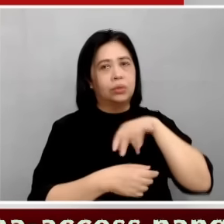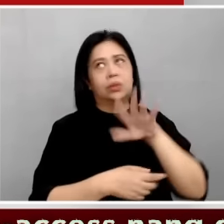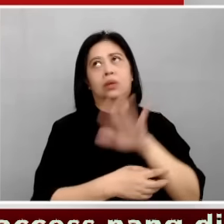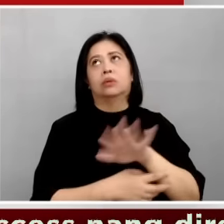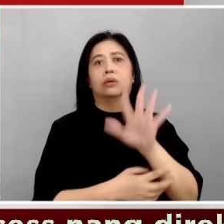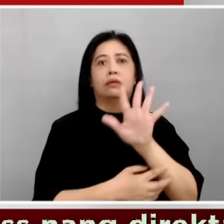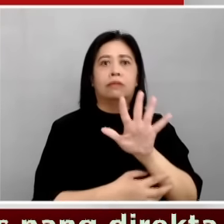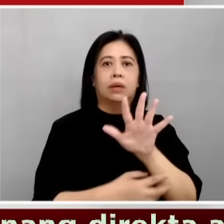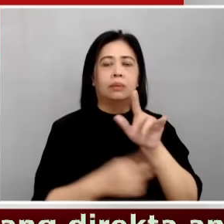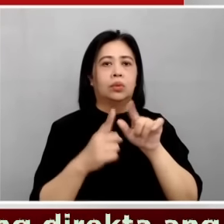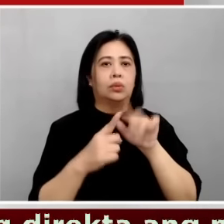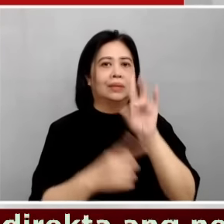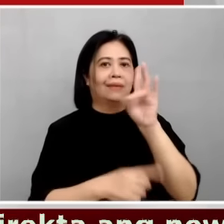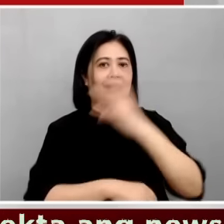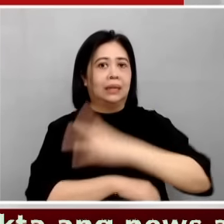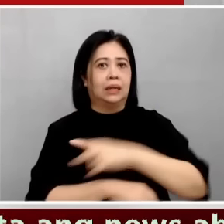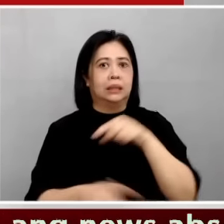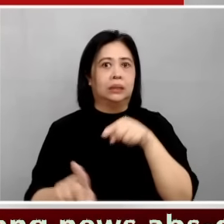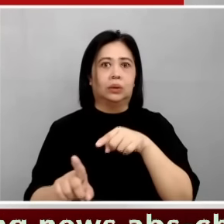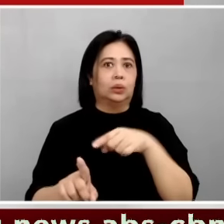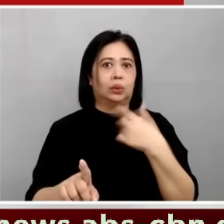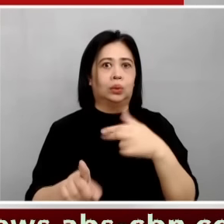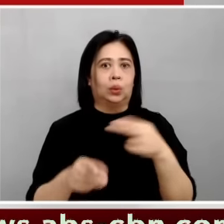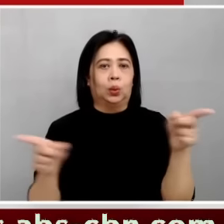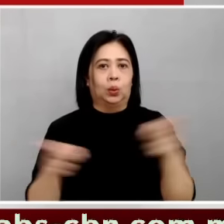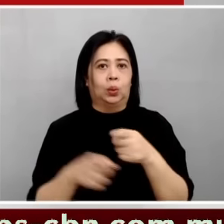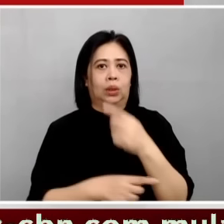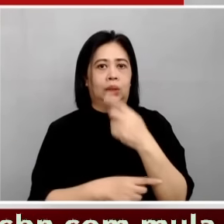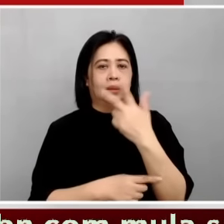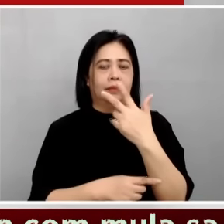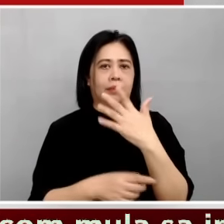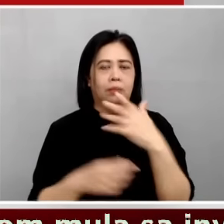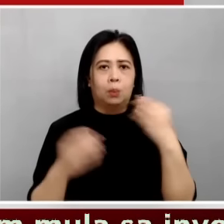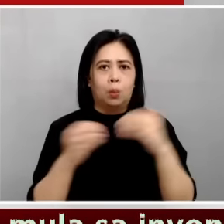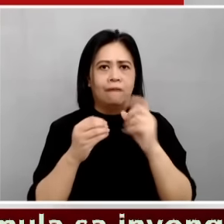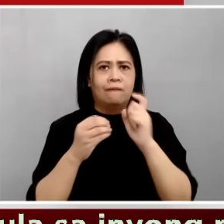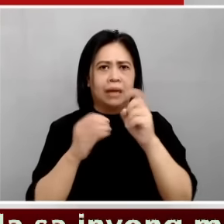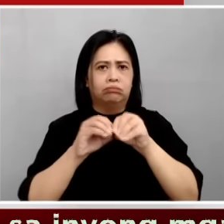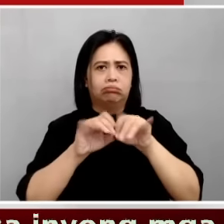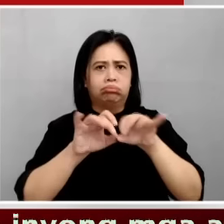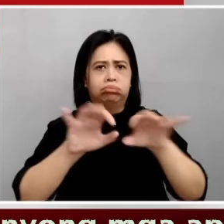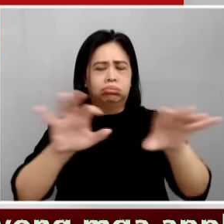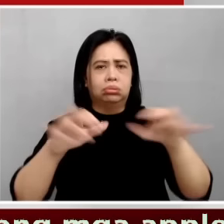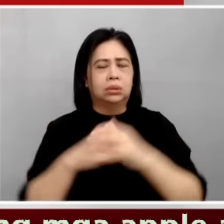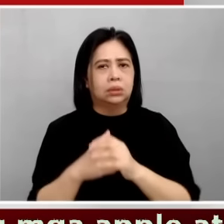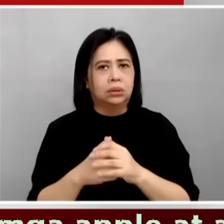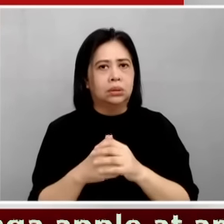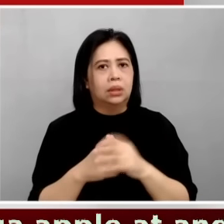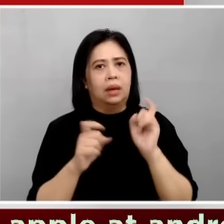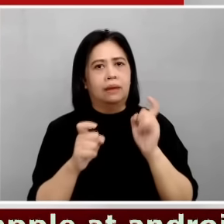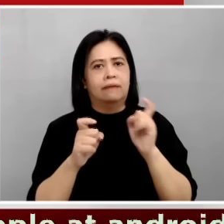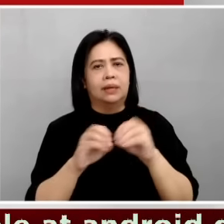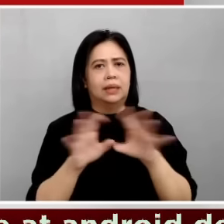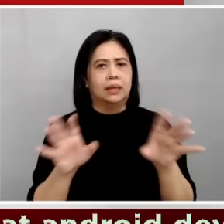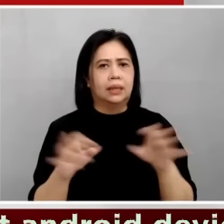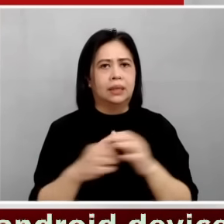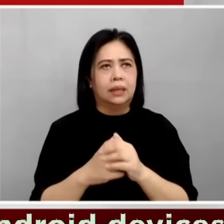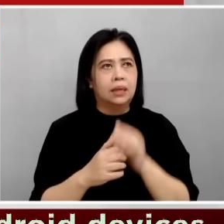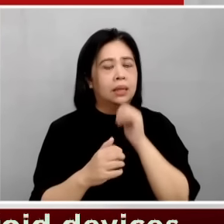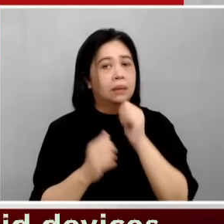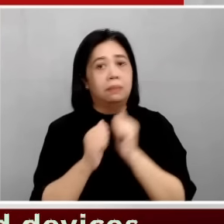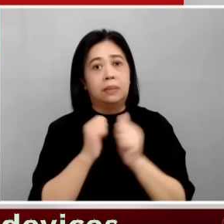to 7 days, ito umikli ng 3 to 5 days. So mas mabilis na siya kumalat. Ang pagbilis ng kalat, hindi ibig sabihin